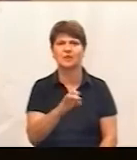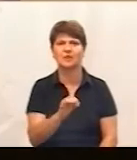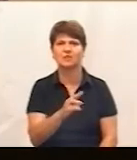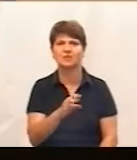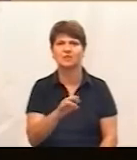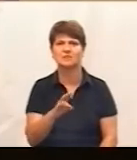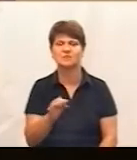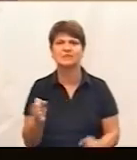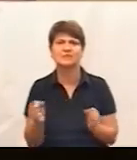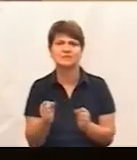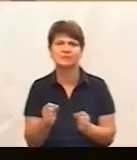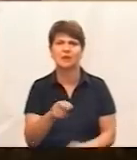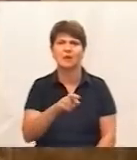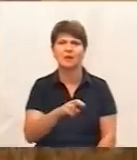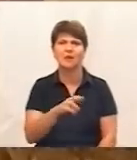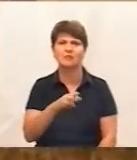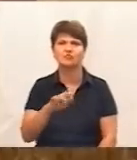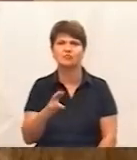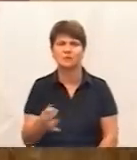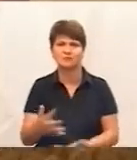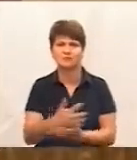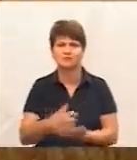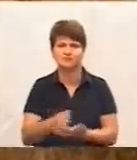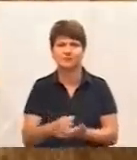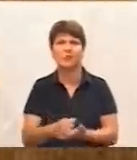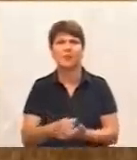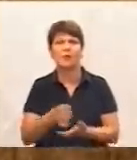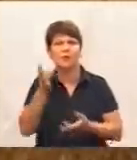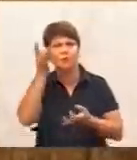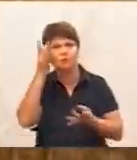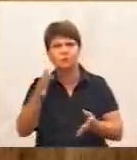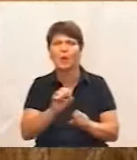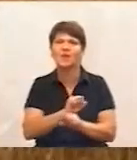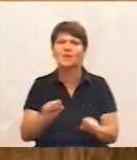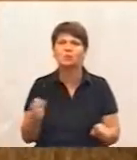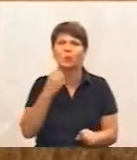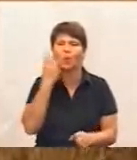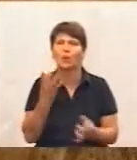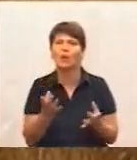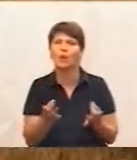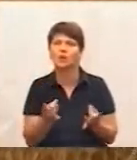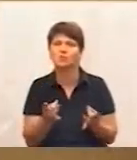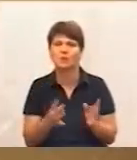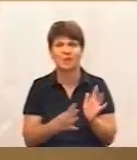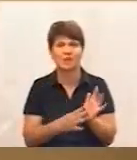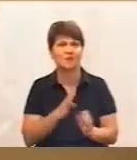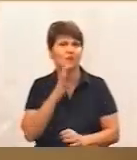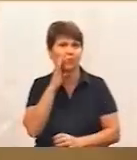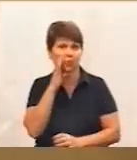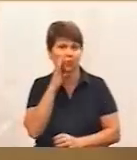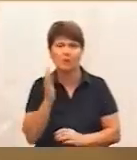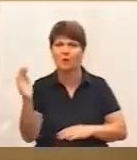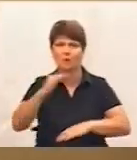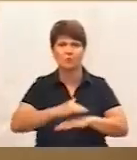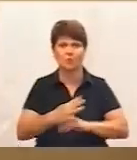озимий ячмінь. Культура, за словами фермера Віктора Щурави-Баглева, його не можна збирати, коли роса. Починають з 9 ранку і до 9